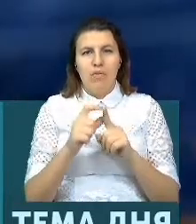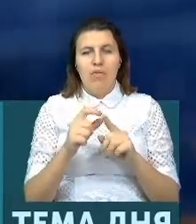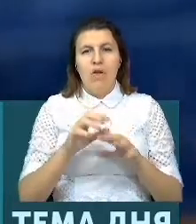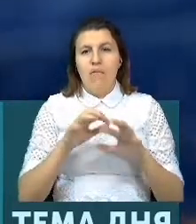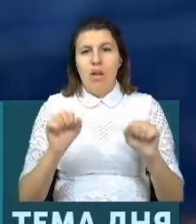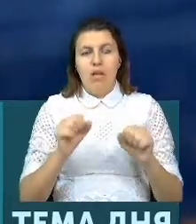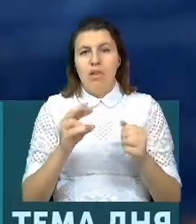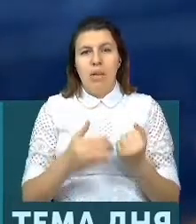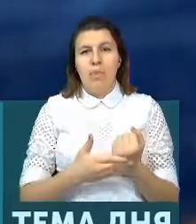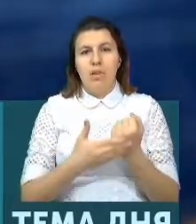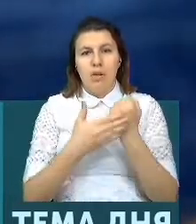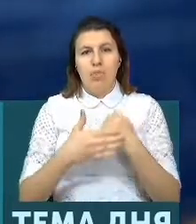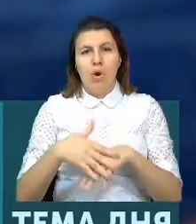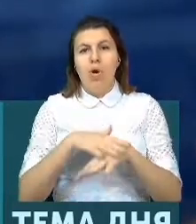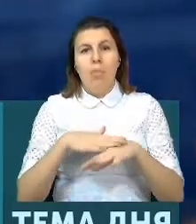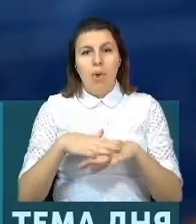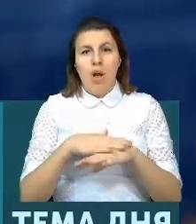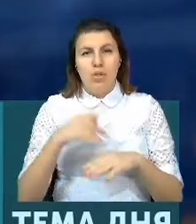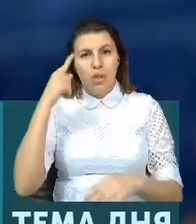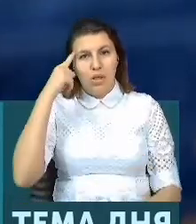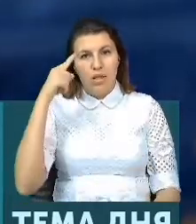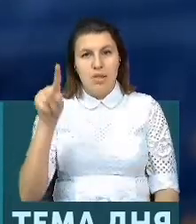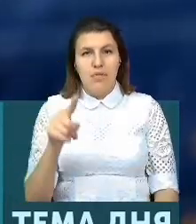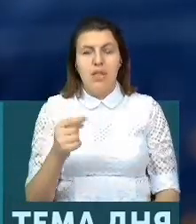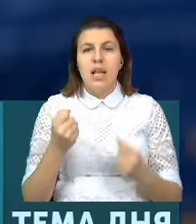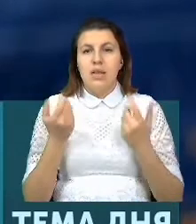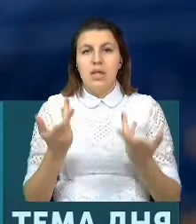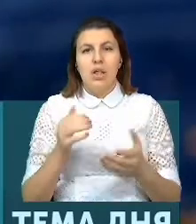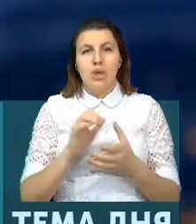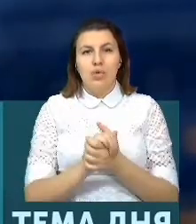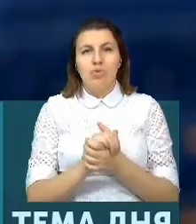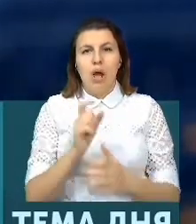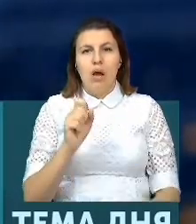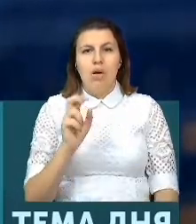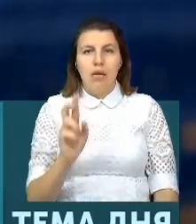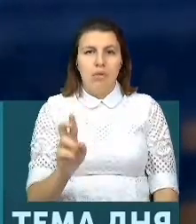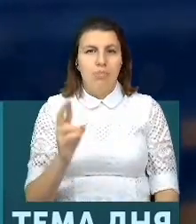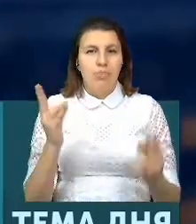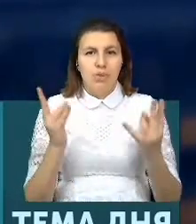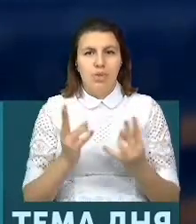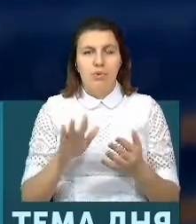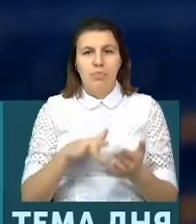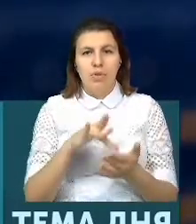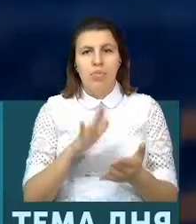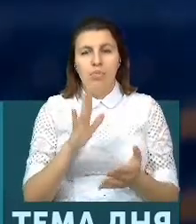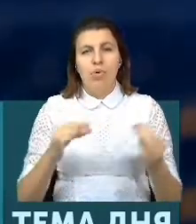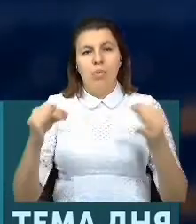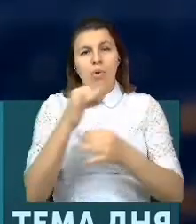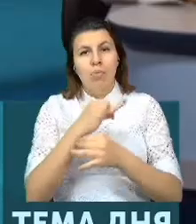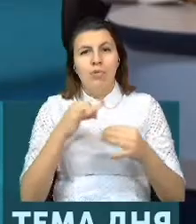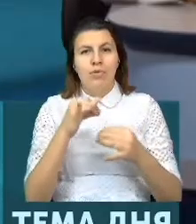Наскільки «Дружба-хаб» потрібен місту, яка його подальша доля, будемо сьогодні обговорювати разом з нашими гостями. У нас в